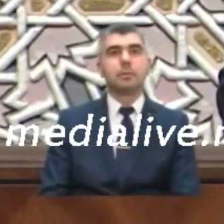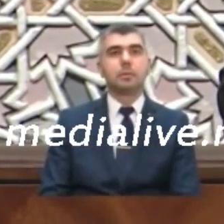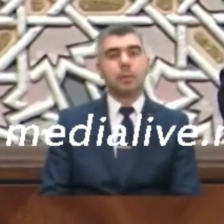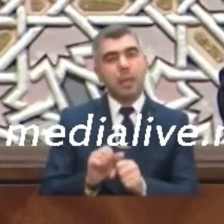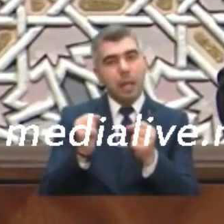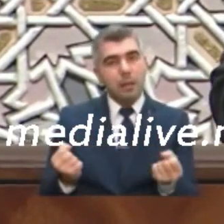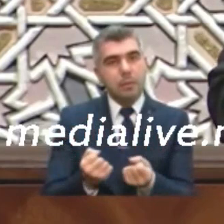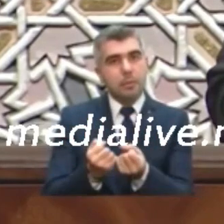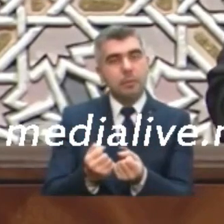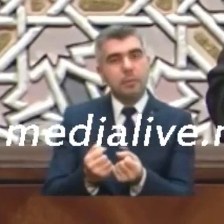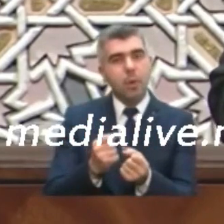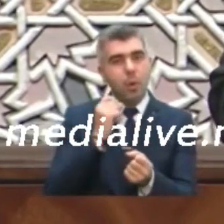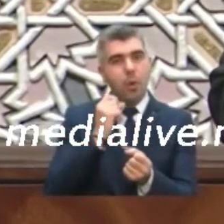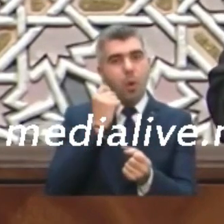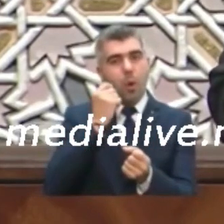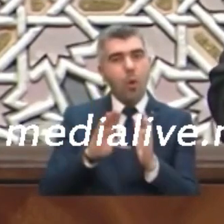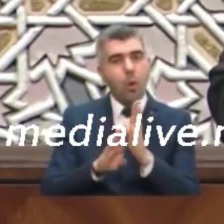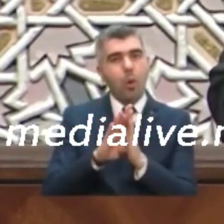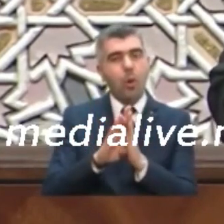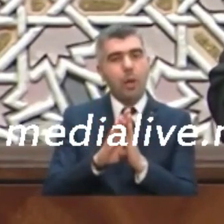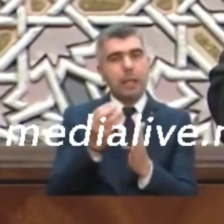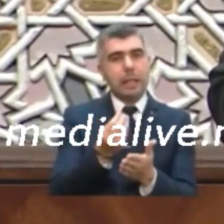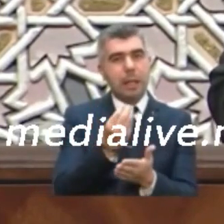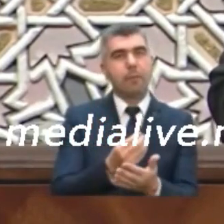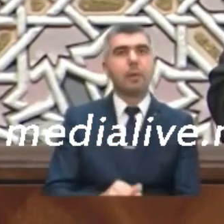للنهوض بوضعيه حقوق الطفل.